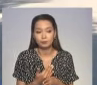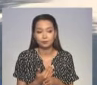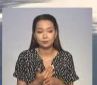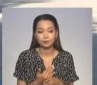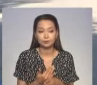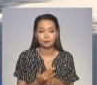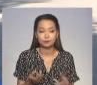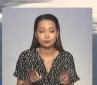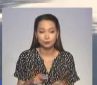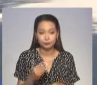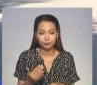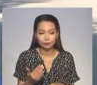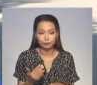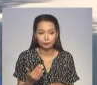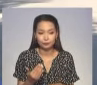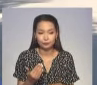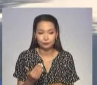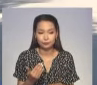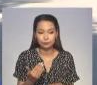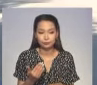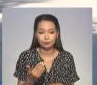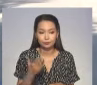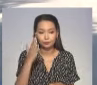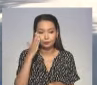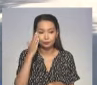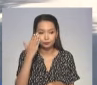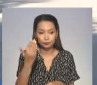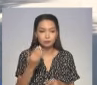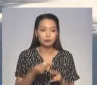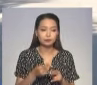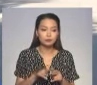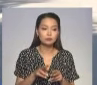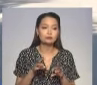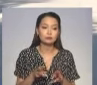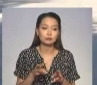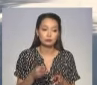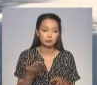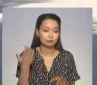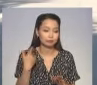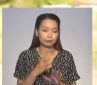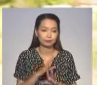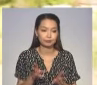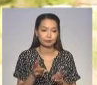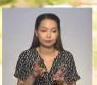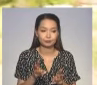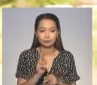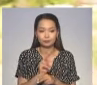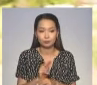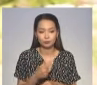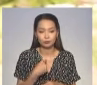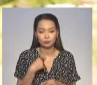и вообще их действительно способность содержать станцию, я думаю, даже обсуждать не стоит. Я здесь